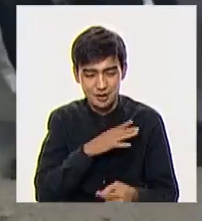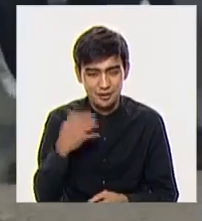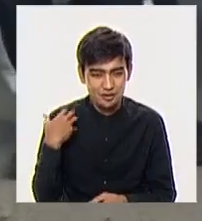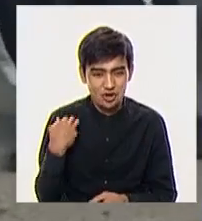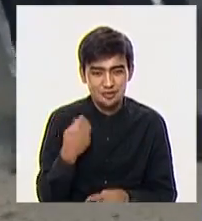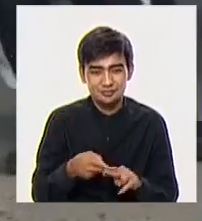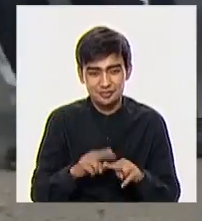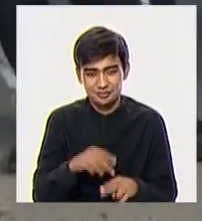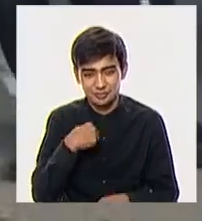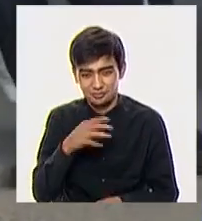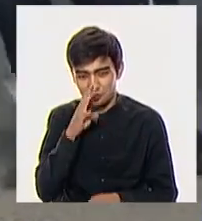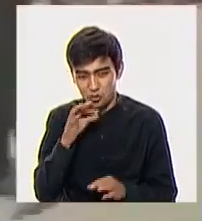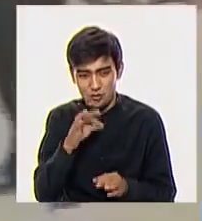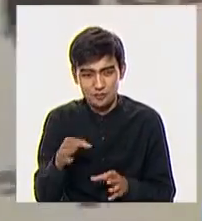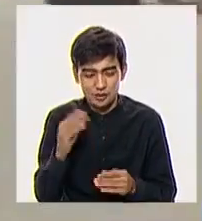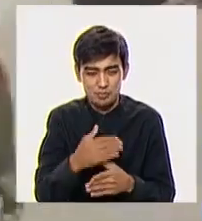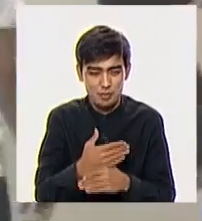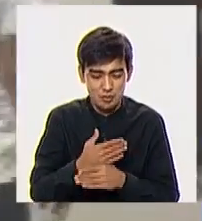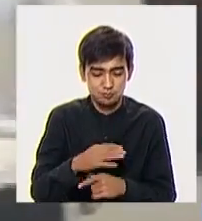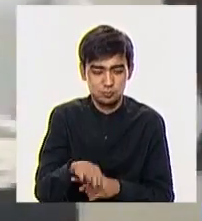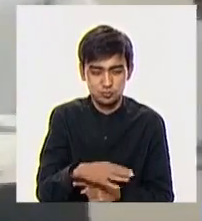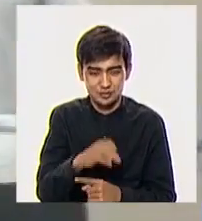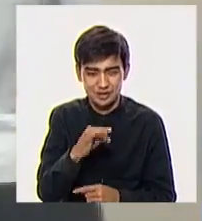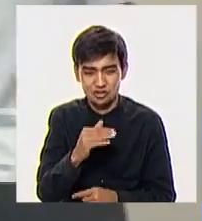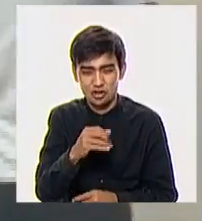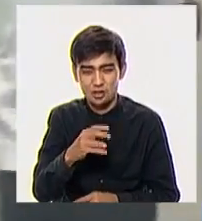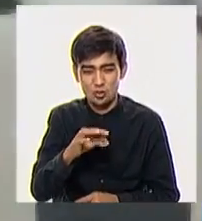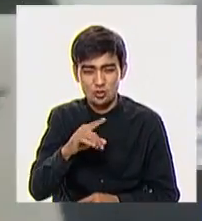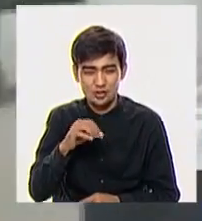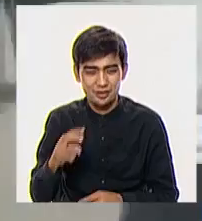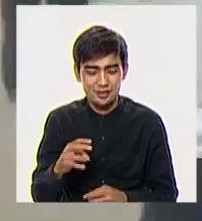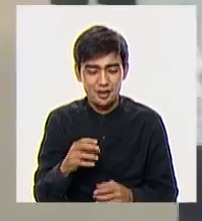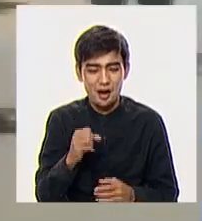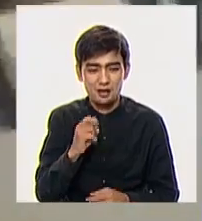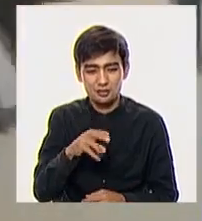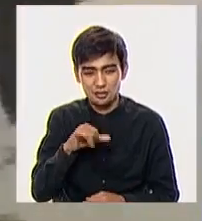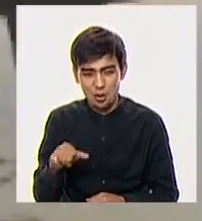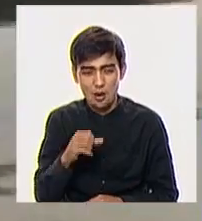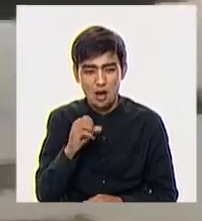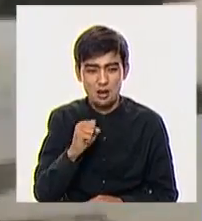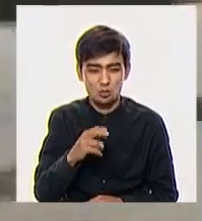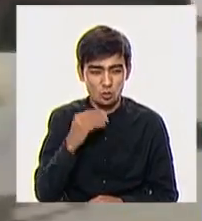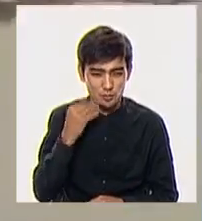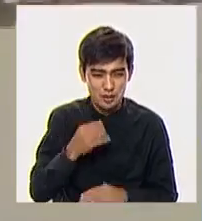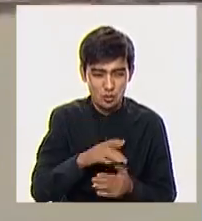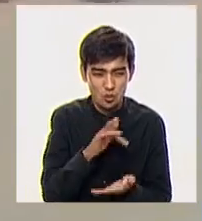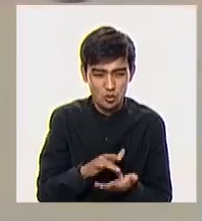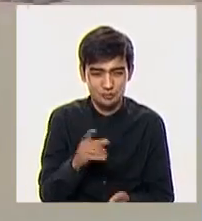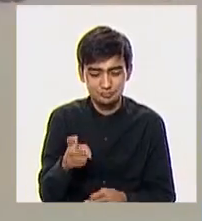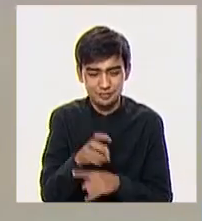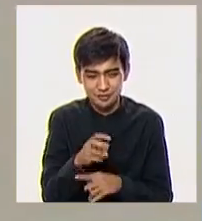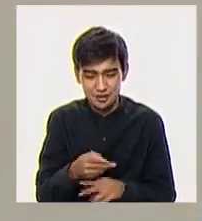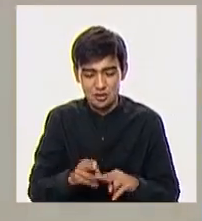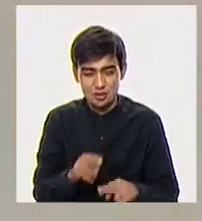басшылық азаматтардың әлеуметтік жағдайына мүлде назар аудармайды. Жаңаөзендегі жұмысқа Ақтау мен Ақтөбе қалаларынан Бейнеу ауданынан келіп нәпақасын